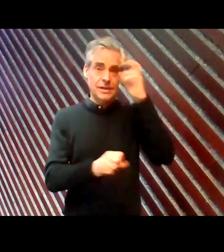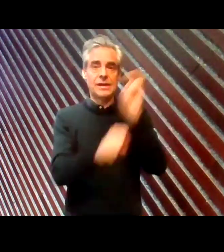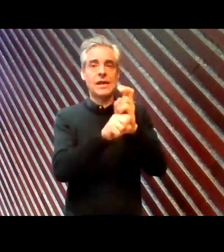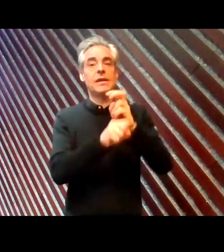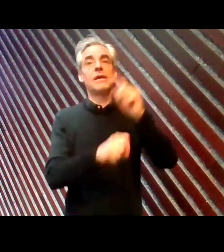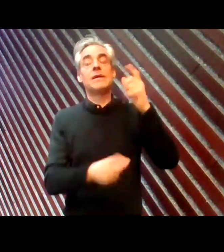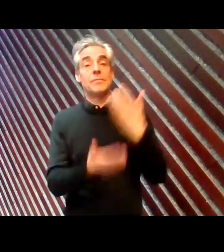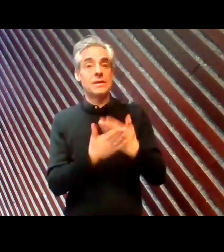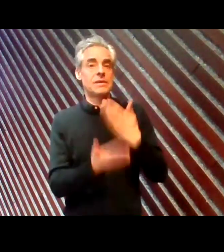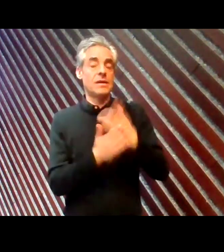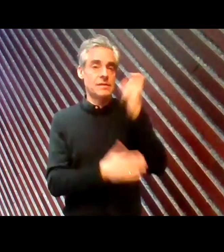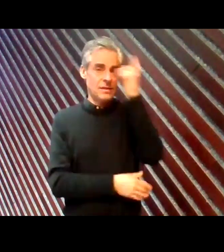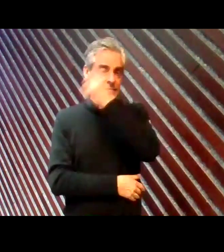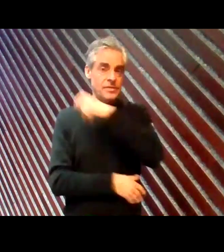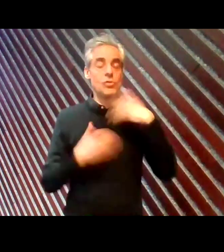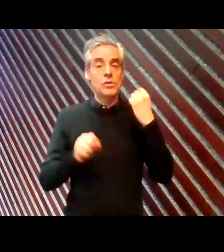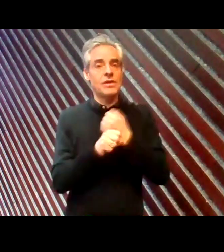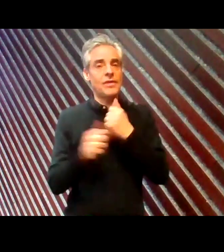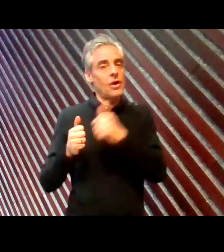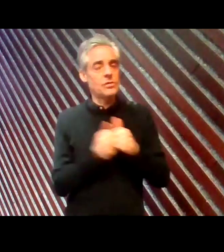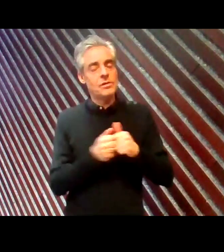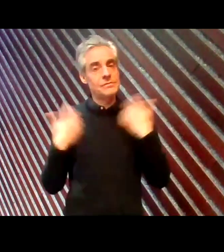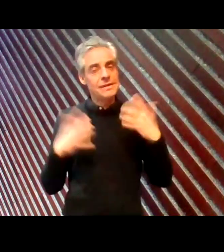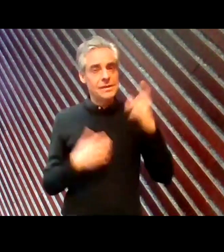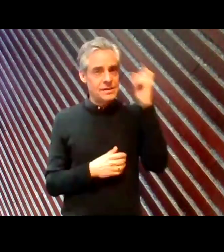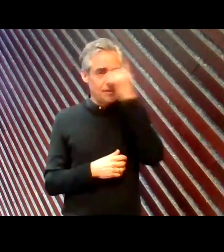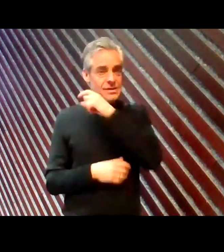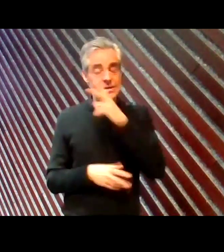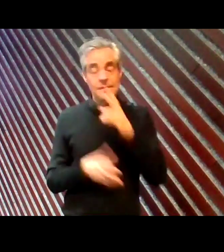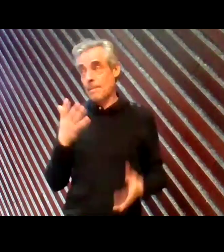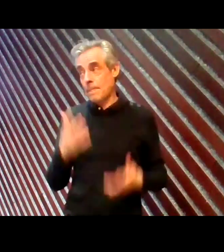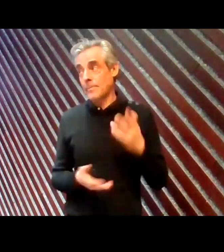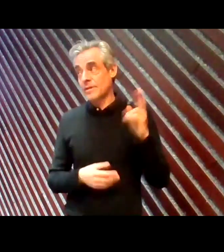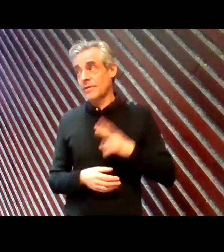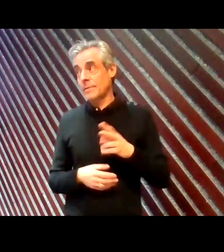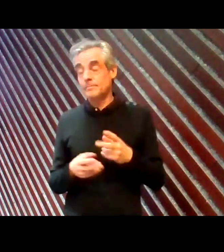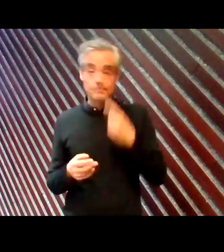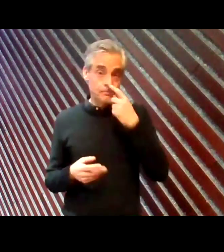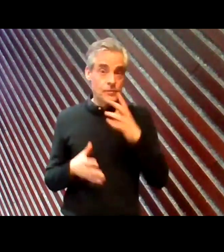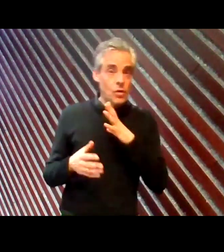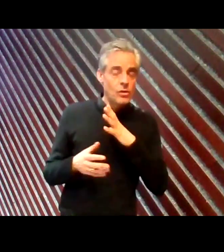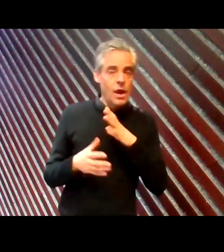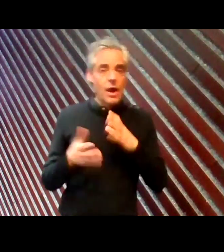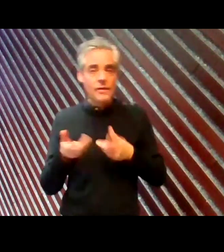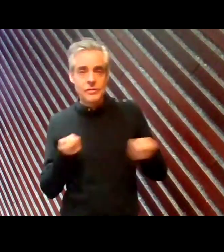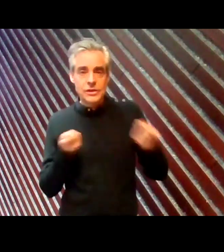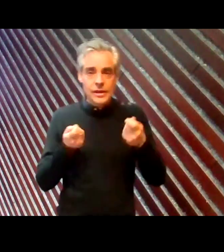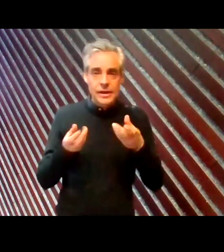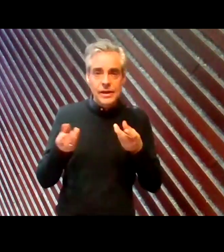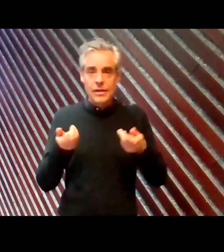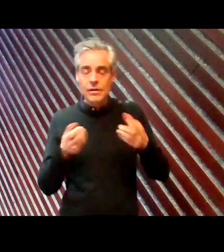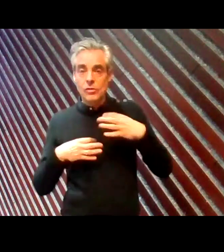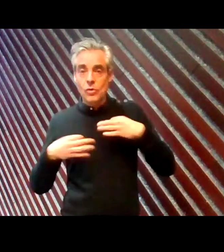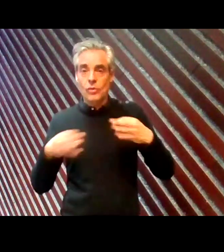ça c'est pas facile c'est des modes de coopération on n pas toujours c'est pas toujours facile parce qu'on a des compromis à faire de part et d